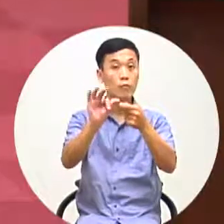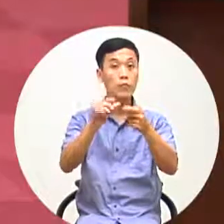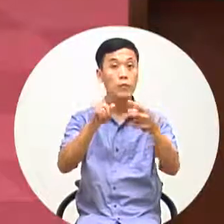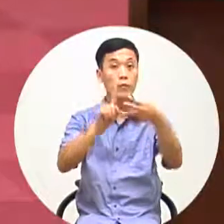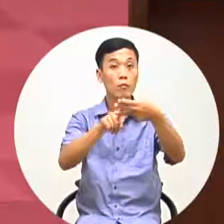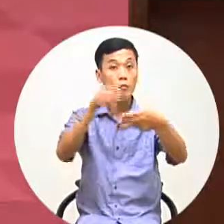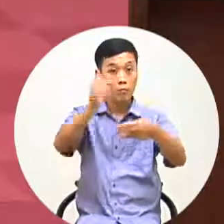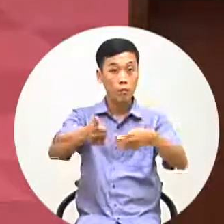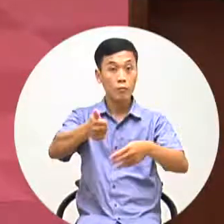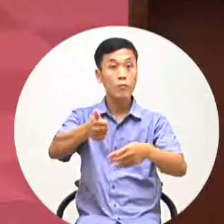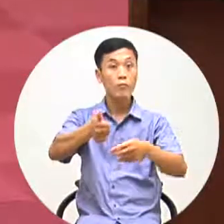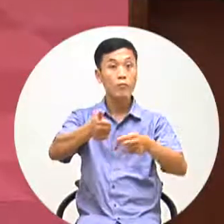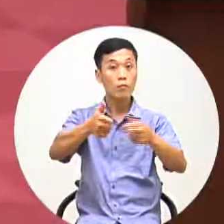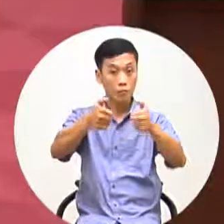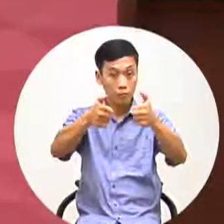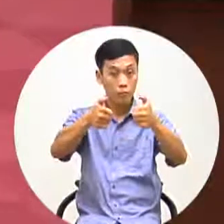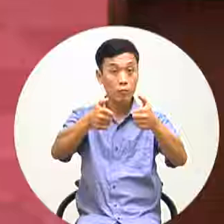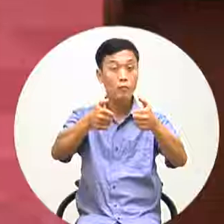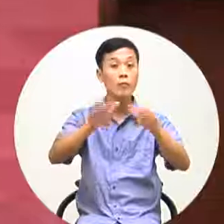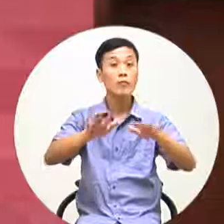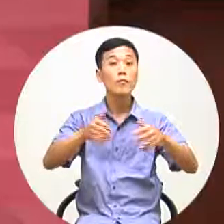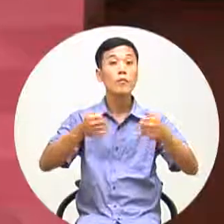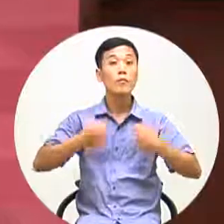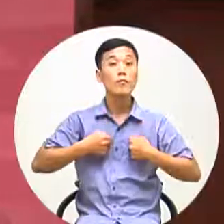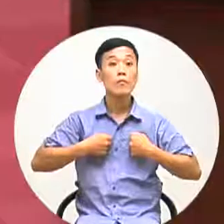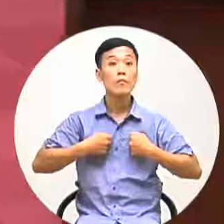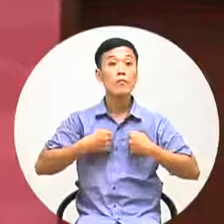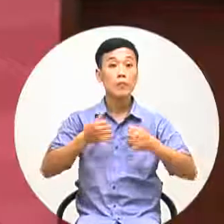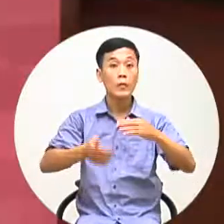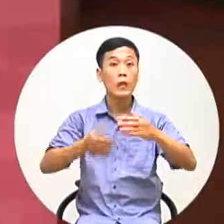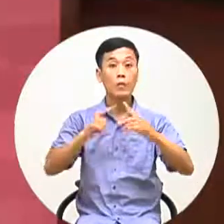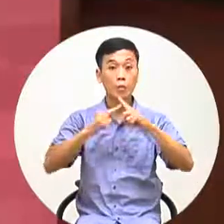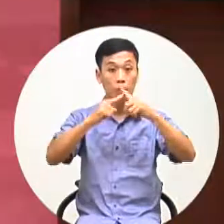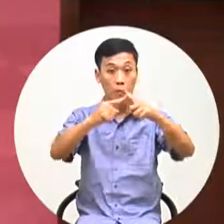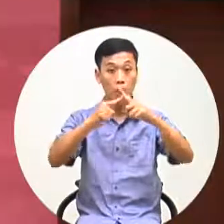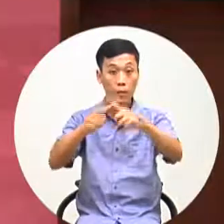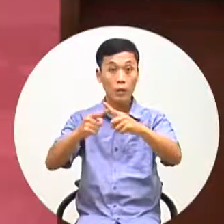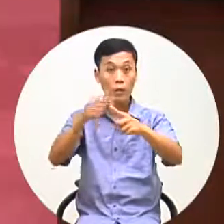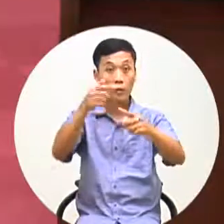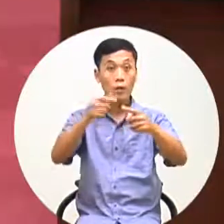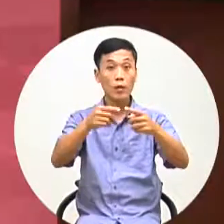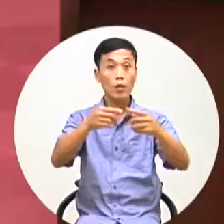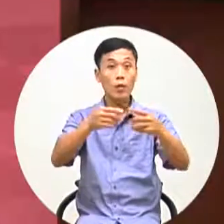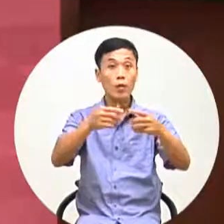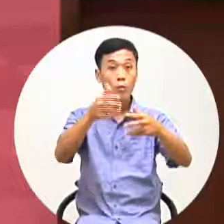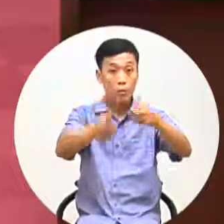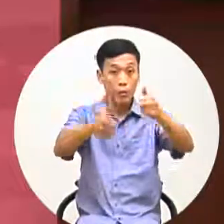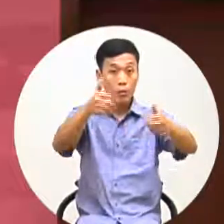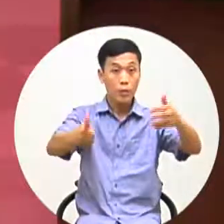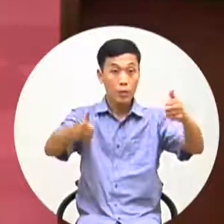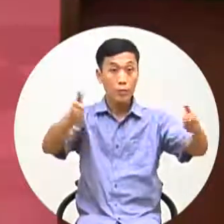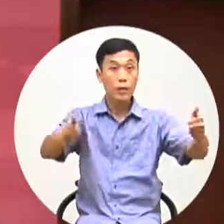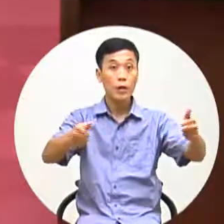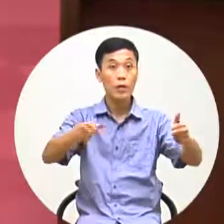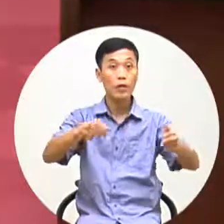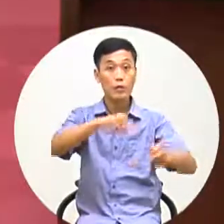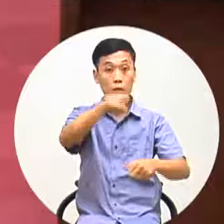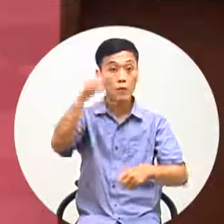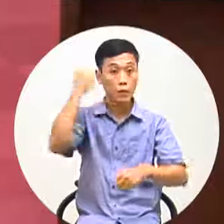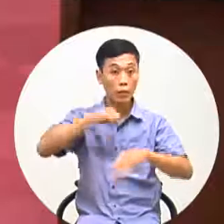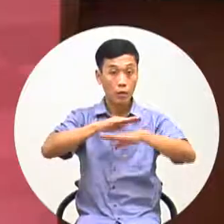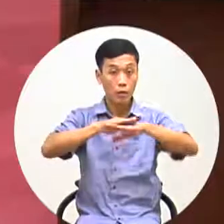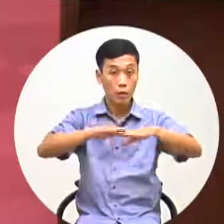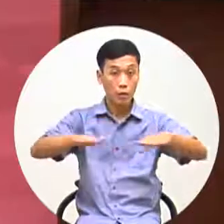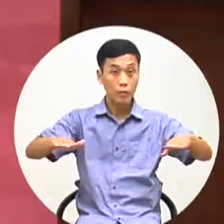列席议事厅的公务部门的所有的行政团队的兄弟姐妹，大家早。 早。